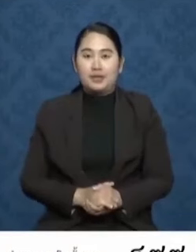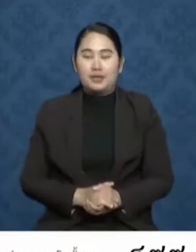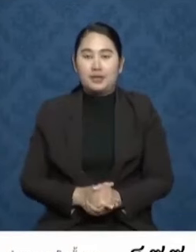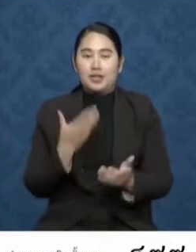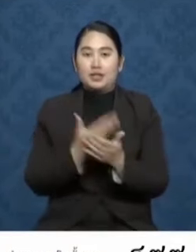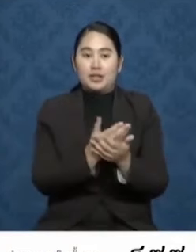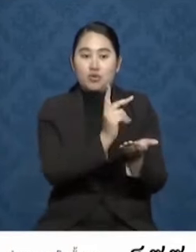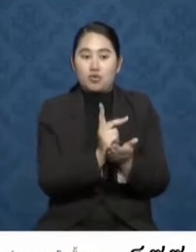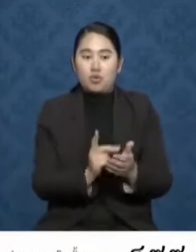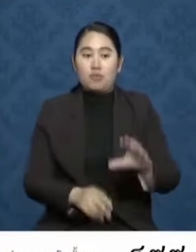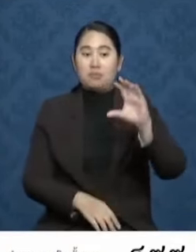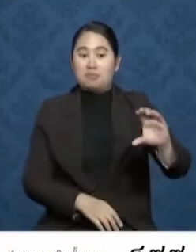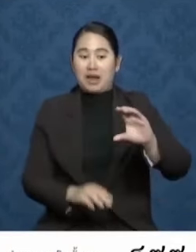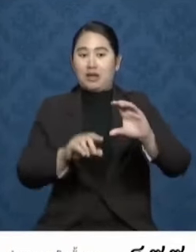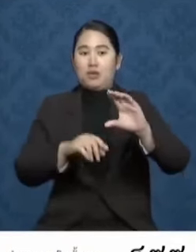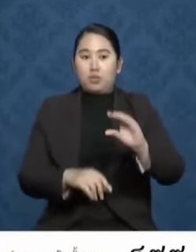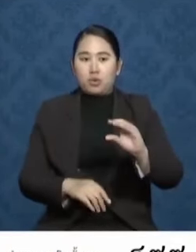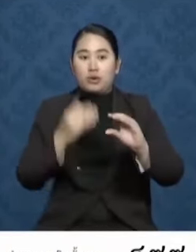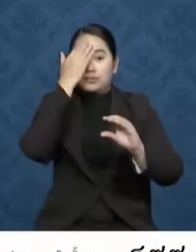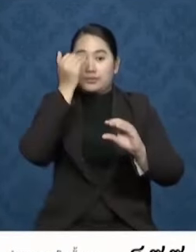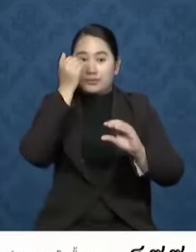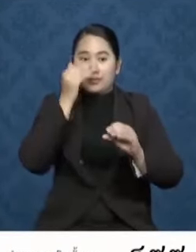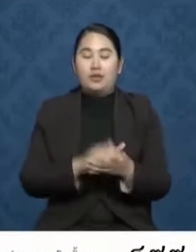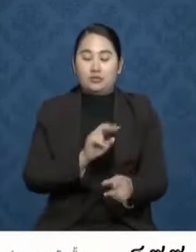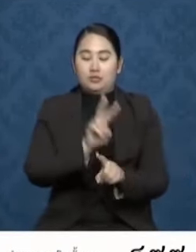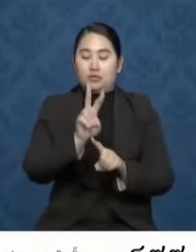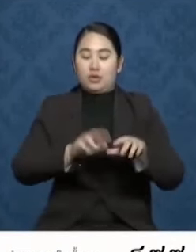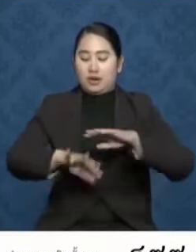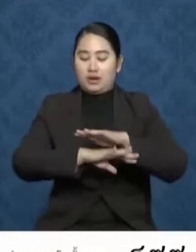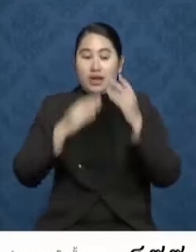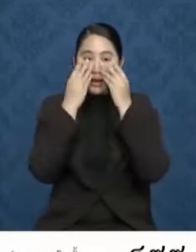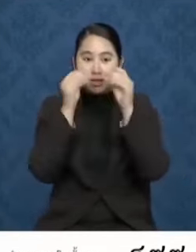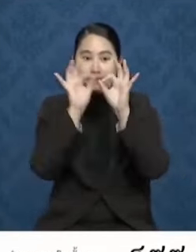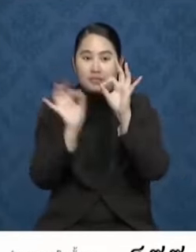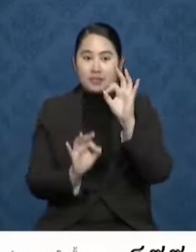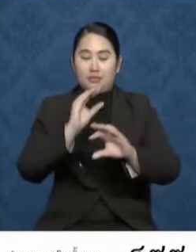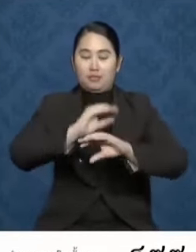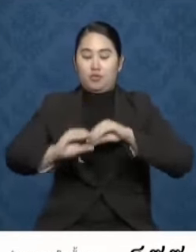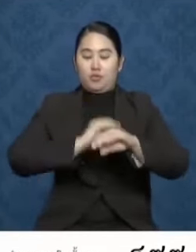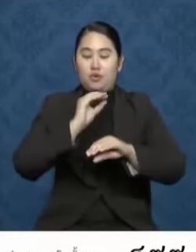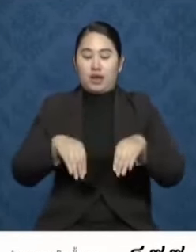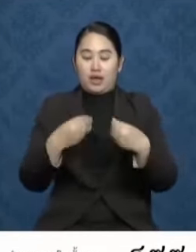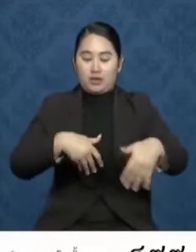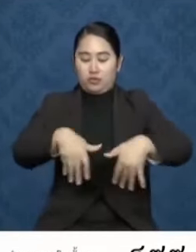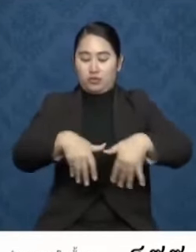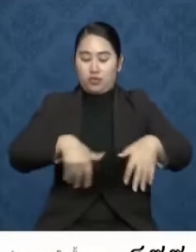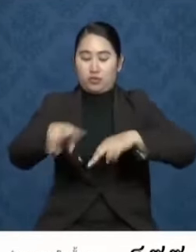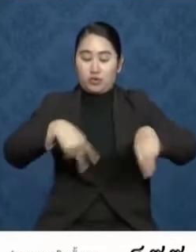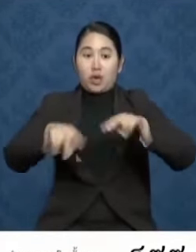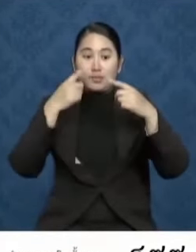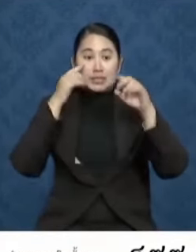วงเงินกู้จาก AI 2เปิดเผยเอกสารรายละเอียดโครงการให้ภาคประชาชนได้ตรวจ